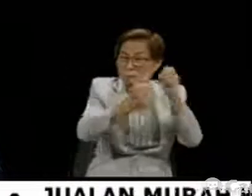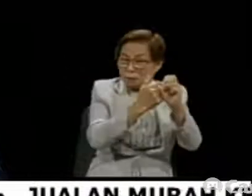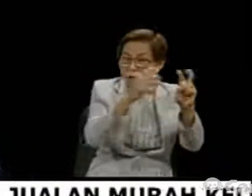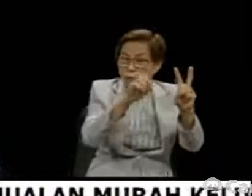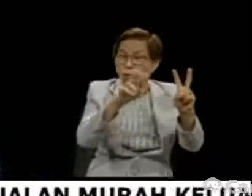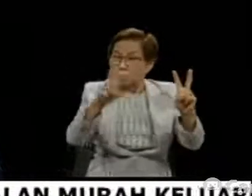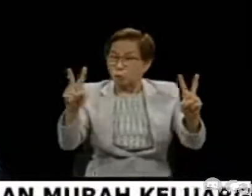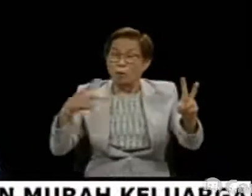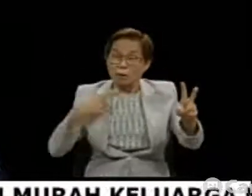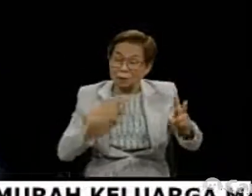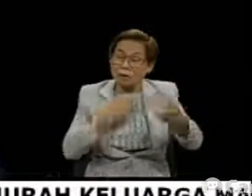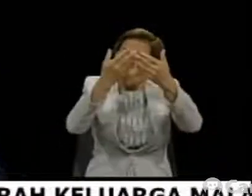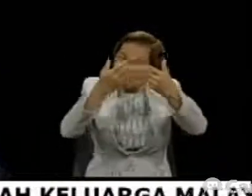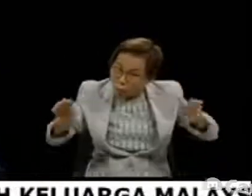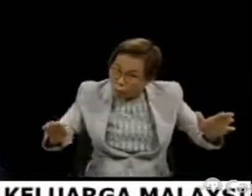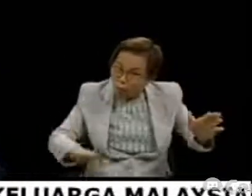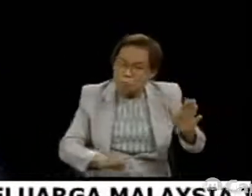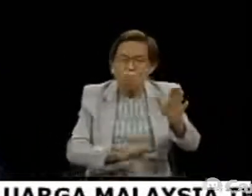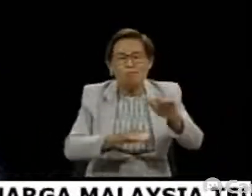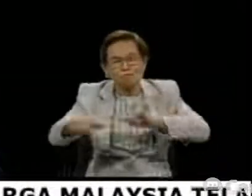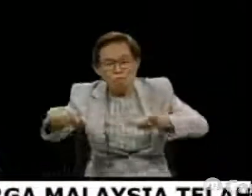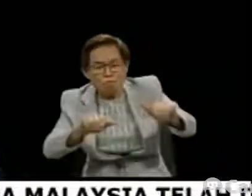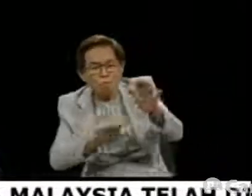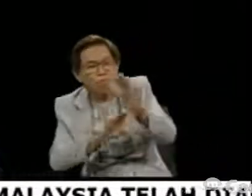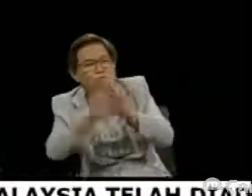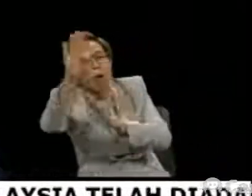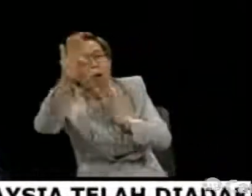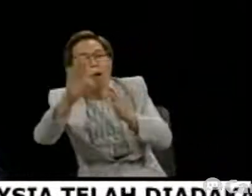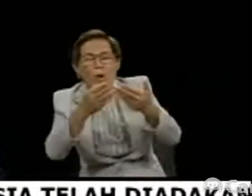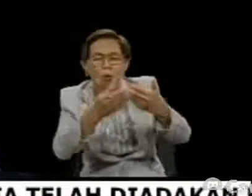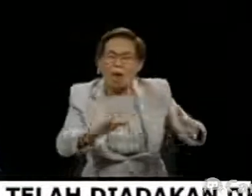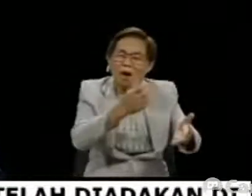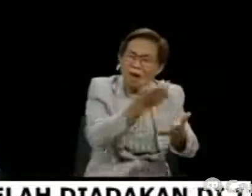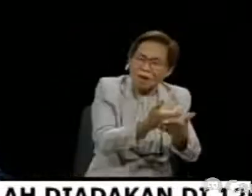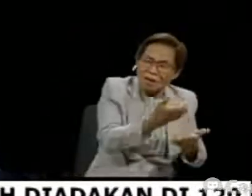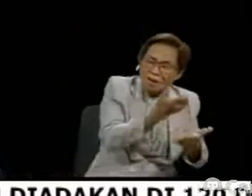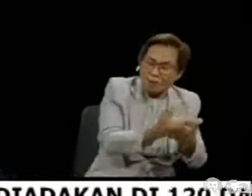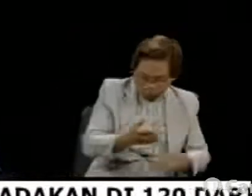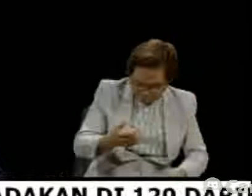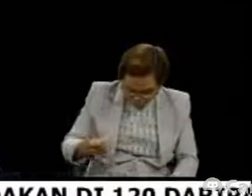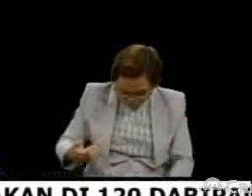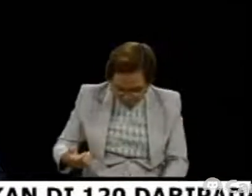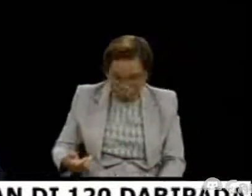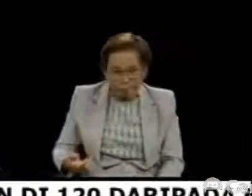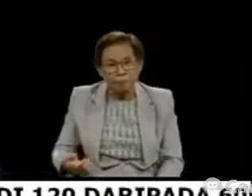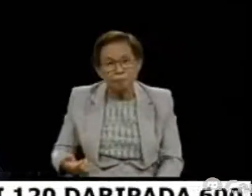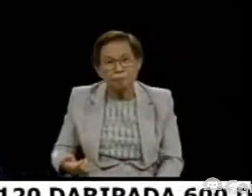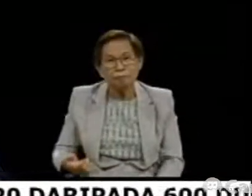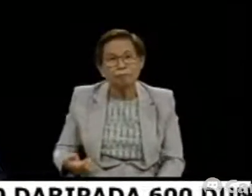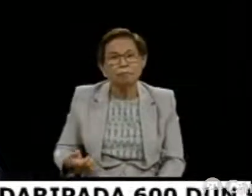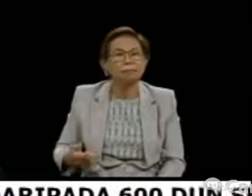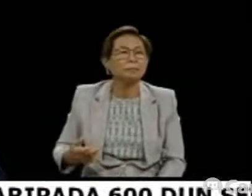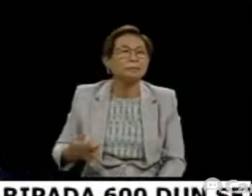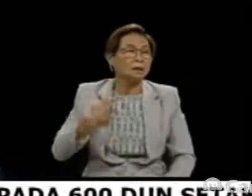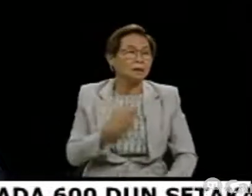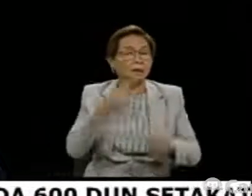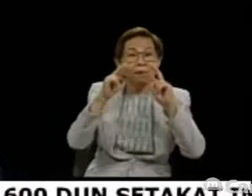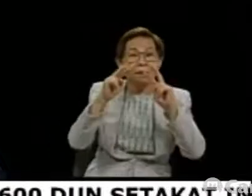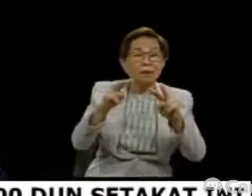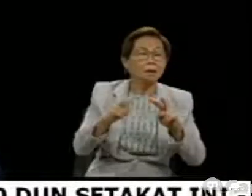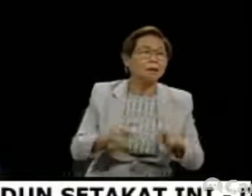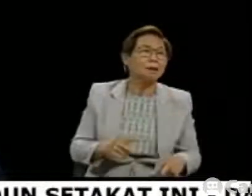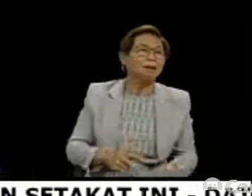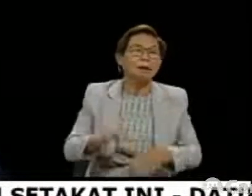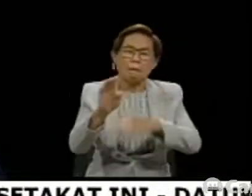activity ekonomi kita ada jika misal setelah membuka kesempatan antara banget Mungkinkah Jadi terlihat bahwa penyakitnya